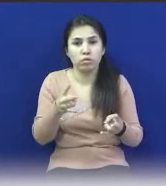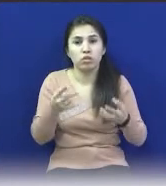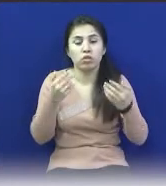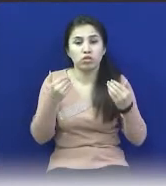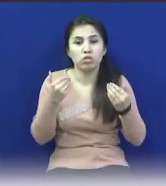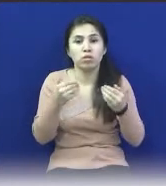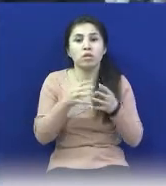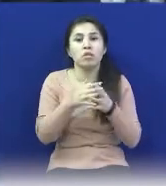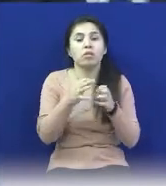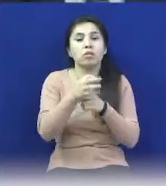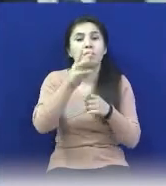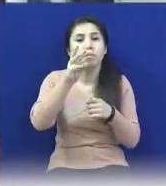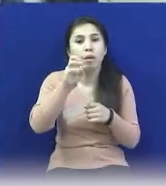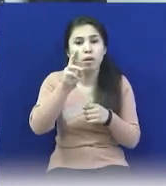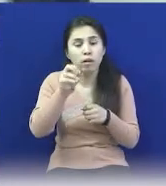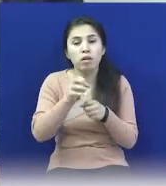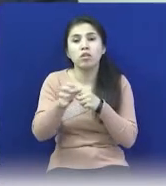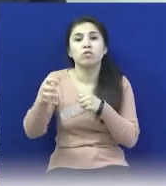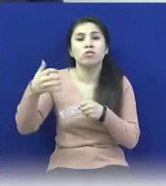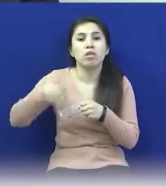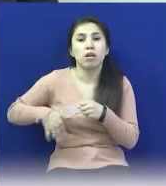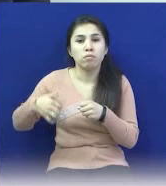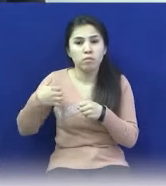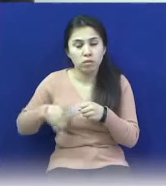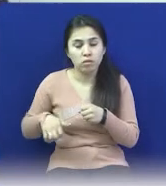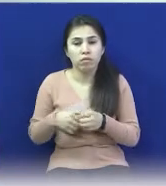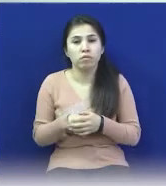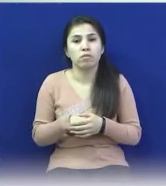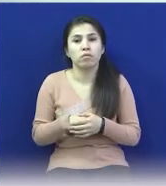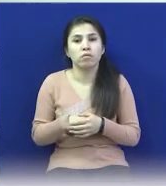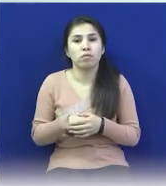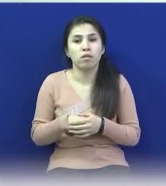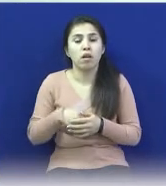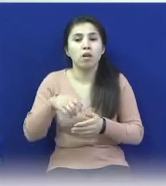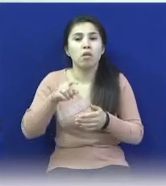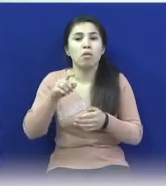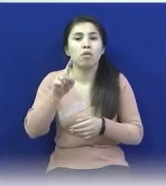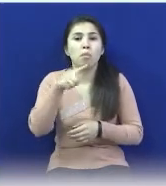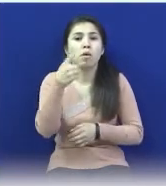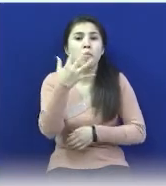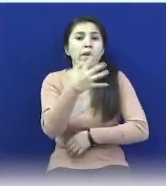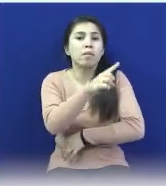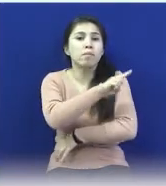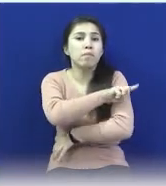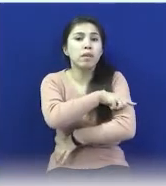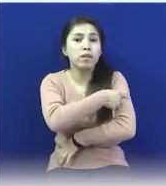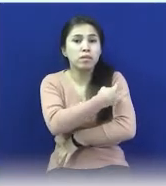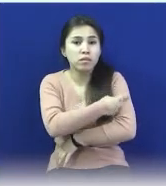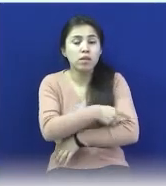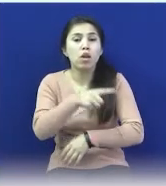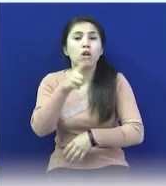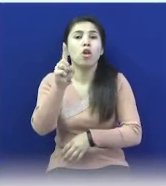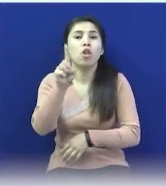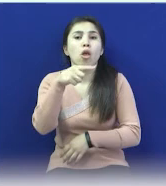эфире и задают интересующие вопросы спикеру. Таким образом налаживаются прямые отношения между населением и представителями